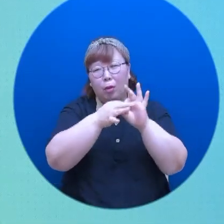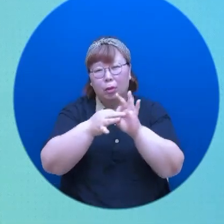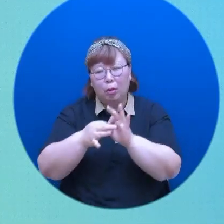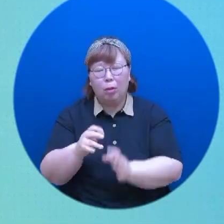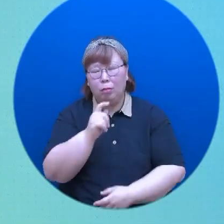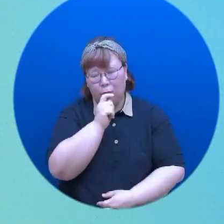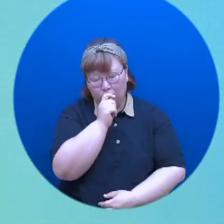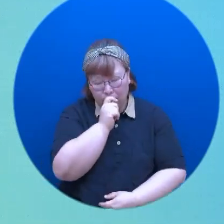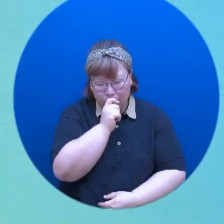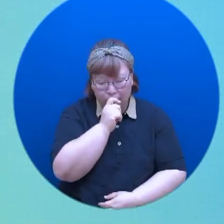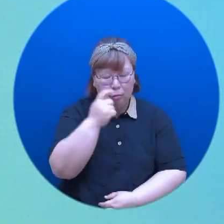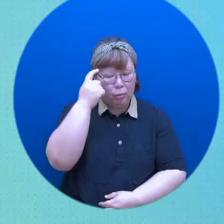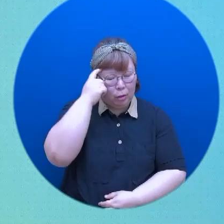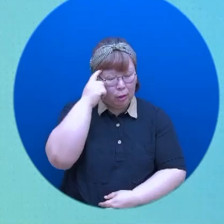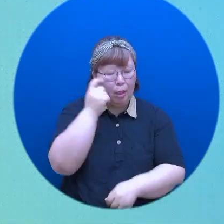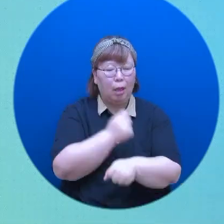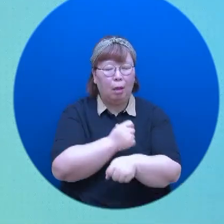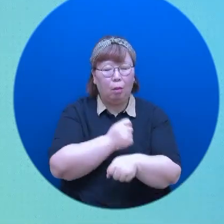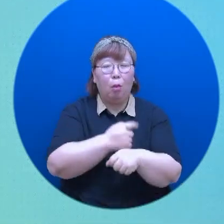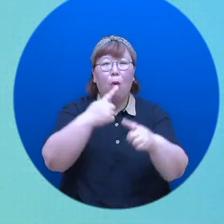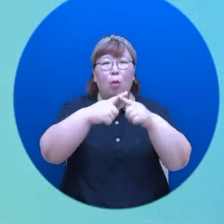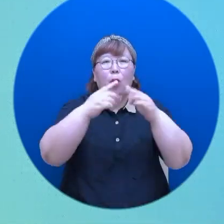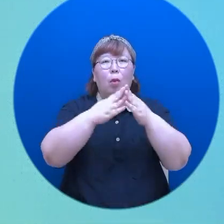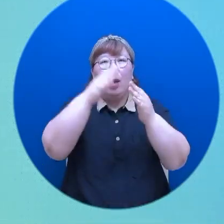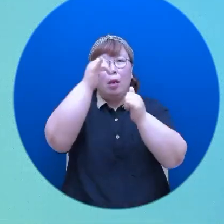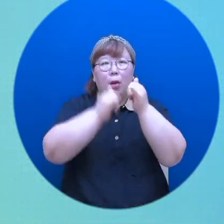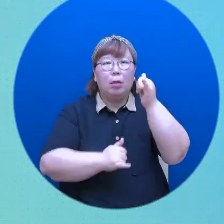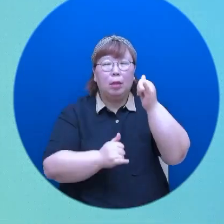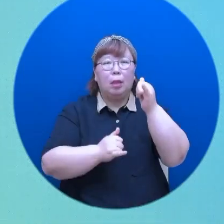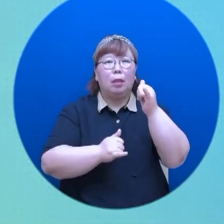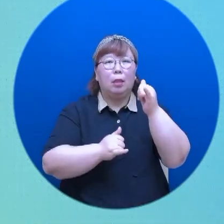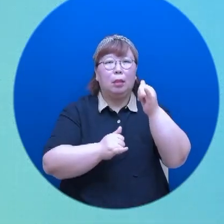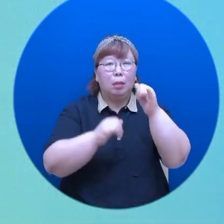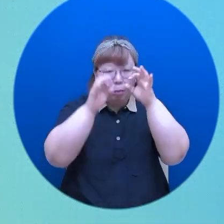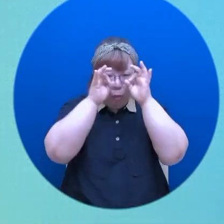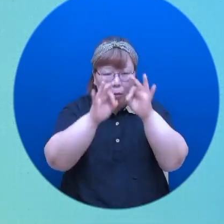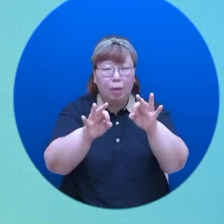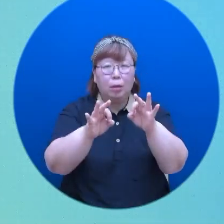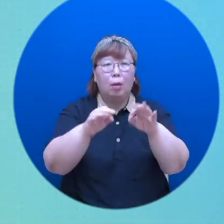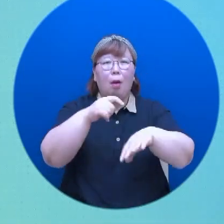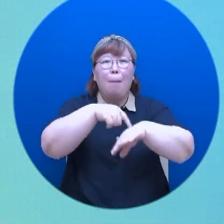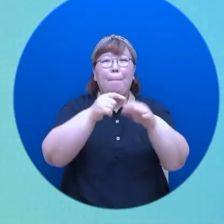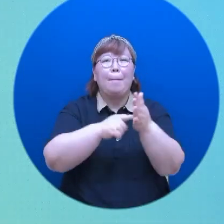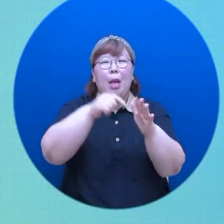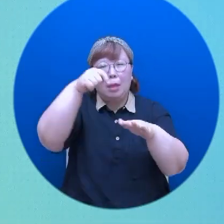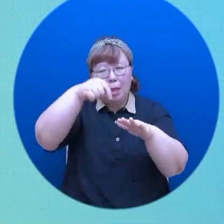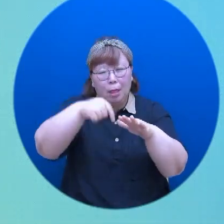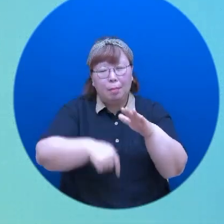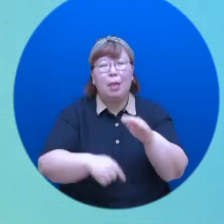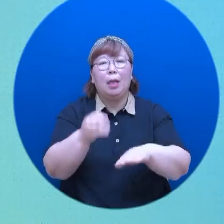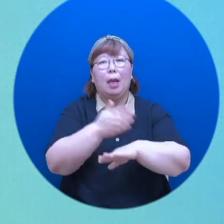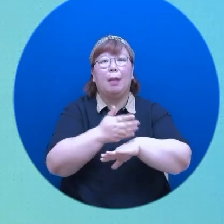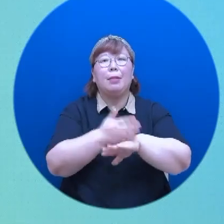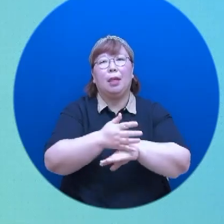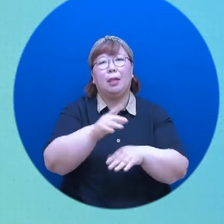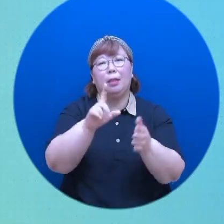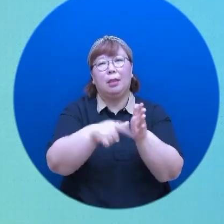묵상하고 우리 교회 역사를 돌아보며 마음 깊이 감사하는 시간을 가졌습니다. 근데